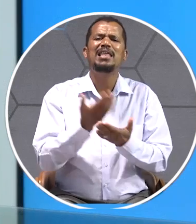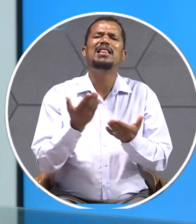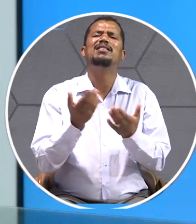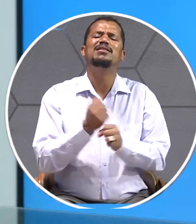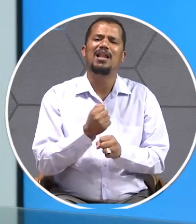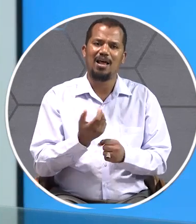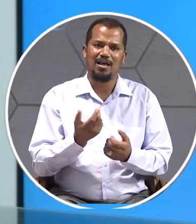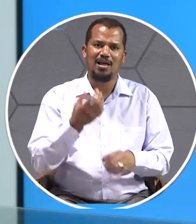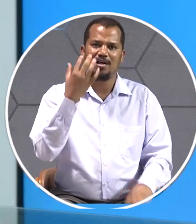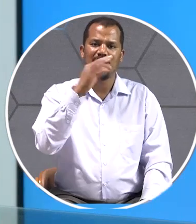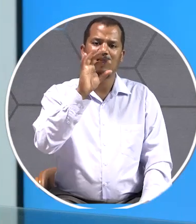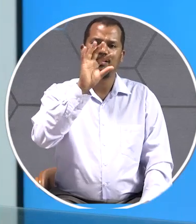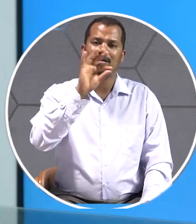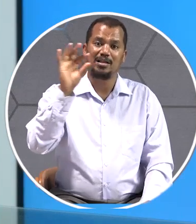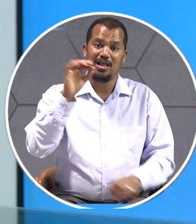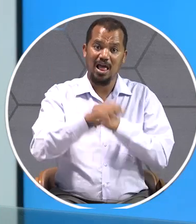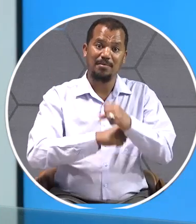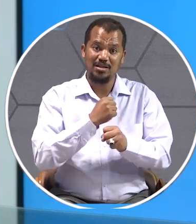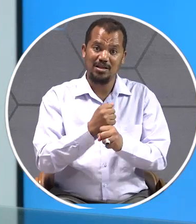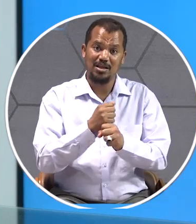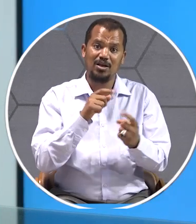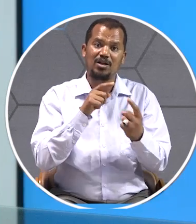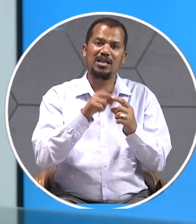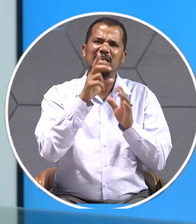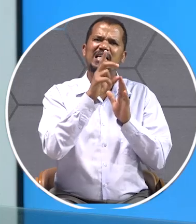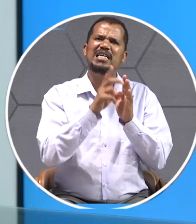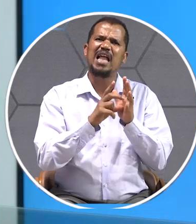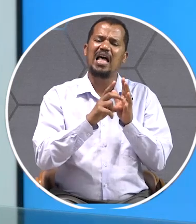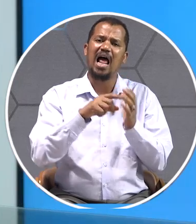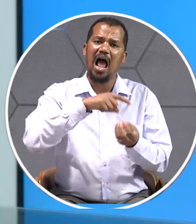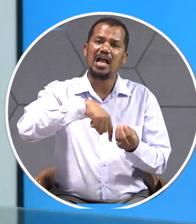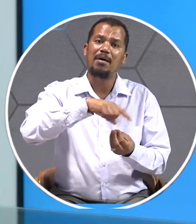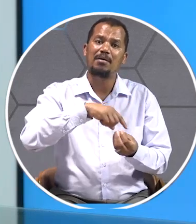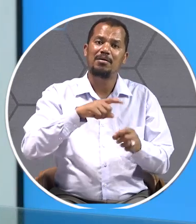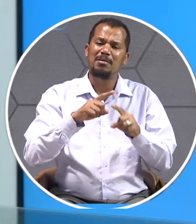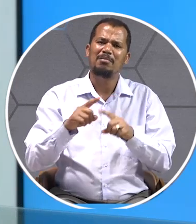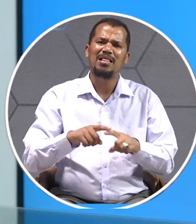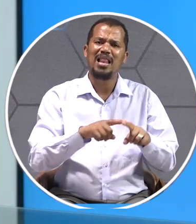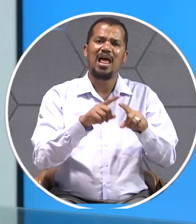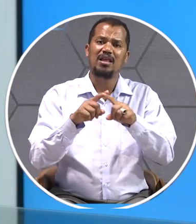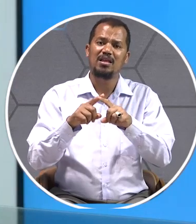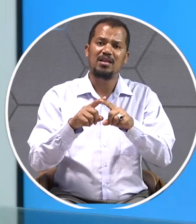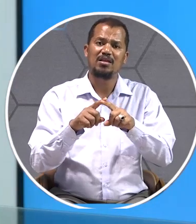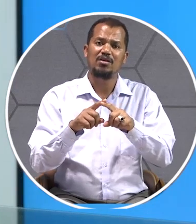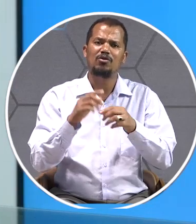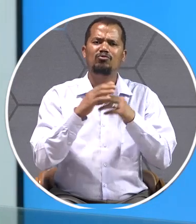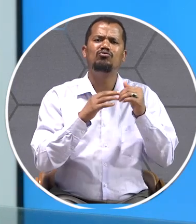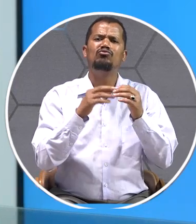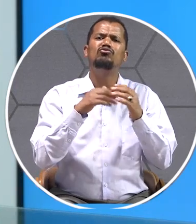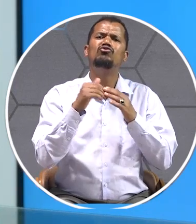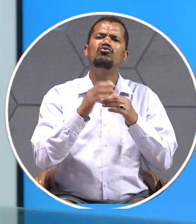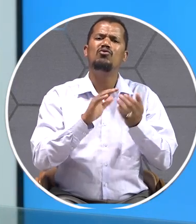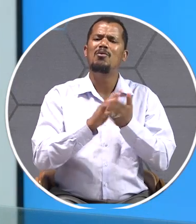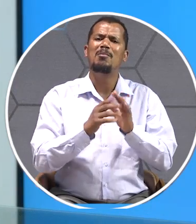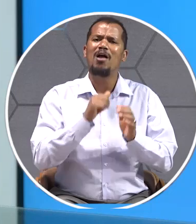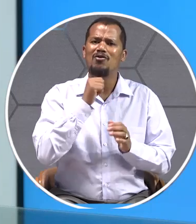ዩኒቨርሲቲ ውጪ እንግዲህ በ1999 ዓመተ ምህረት ወደ ህዳር አካባቢ በተለያየ ምቹ ባልሆነ